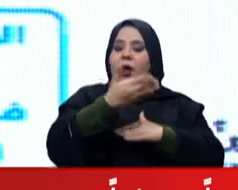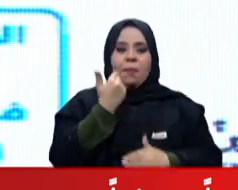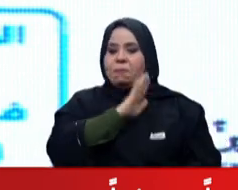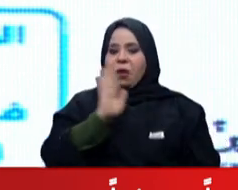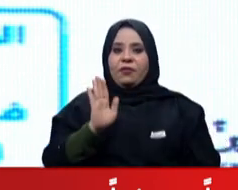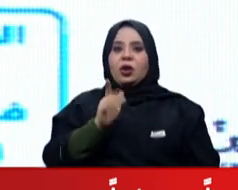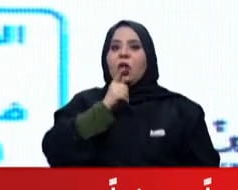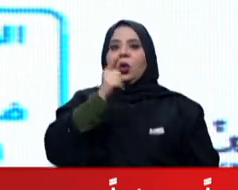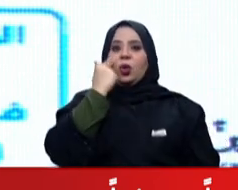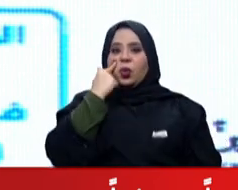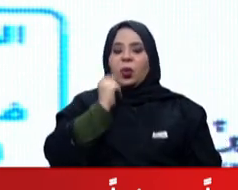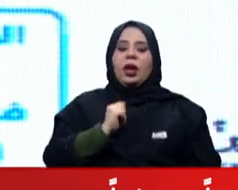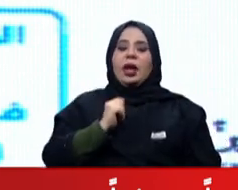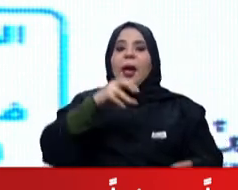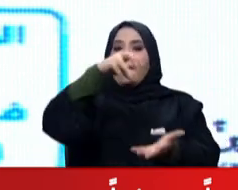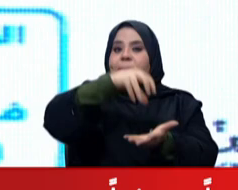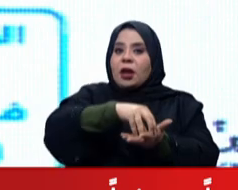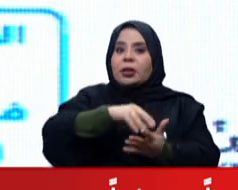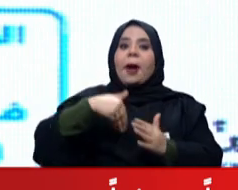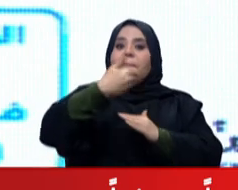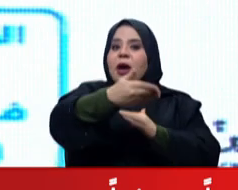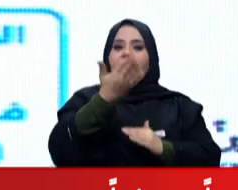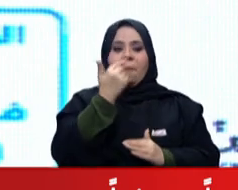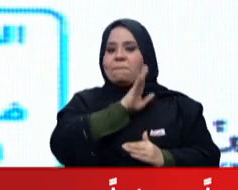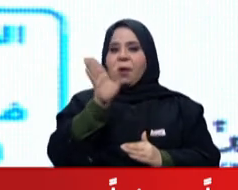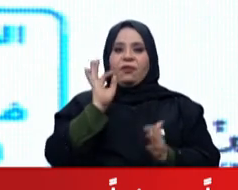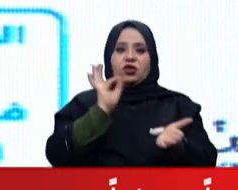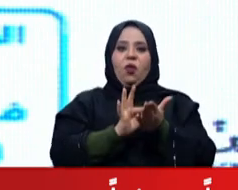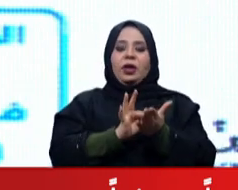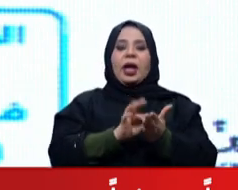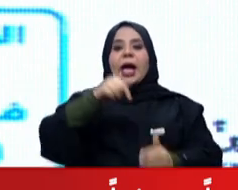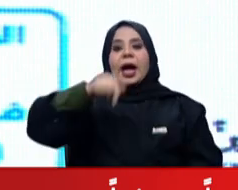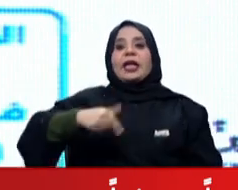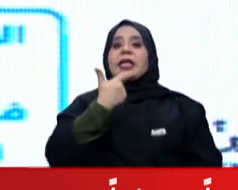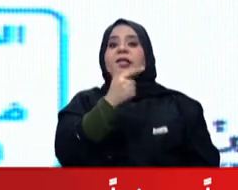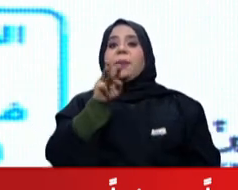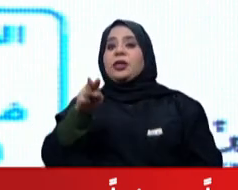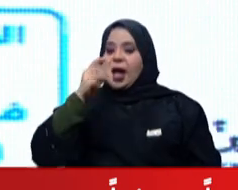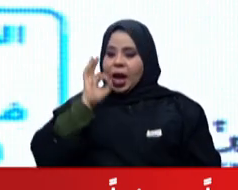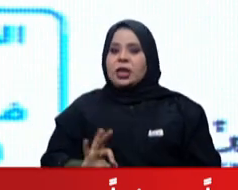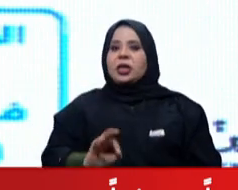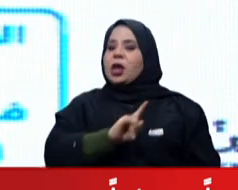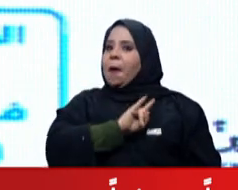ما عندنا حالات من المساجد. فالكمية اللي فحصناها 6-7 آلاف